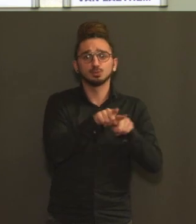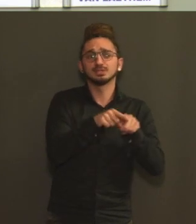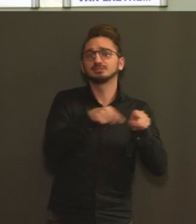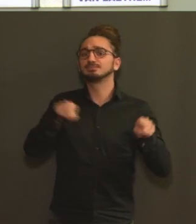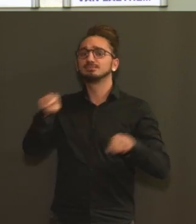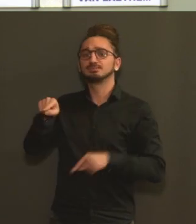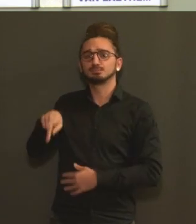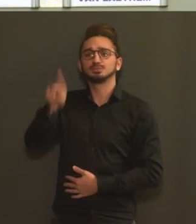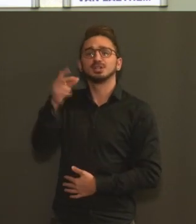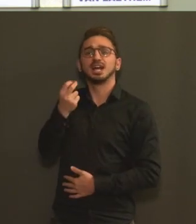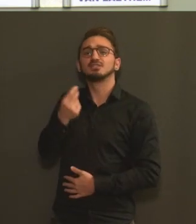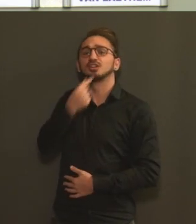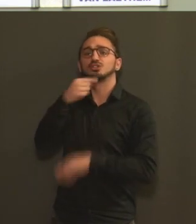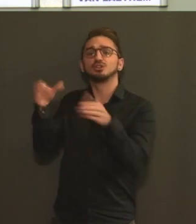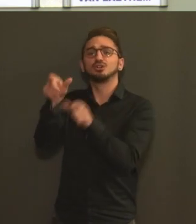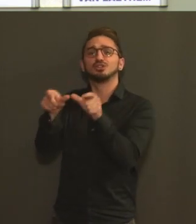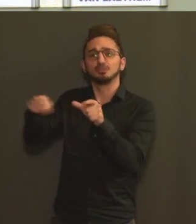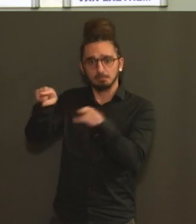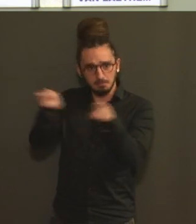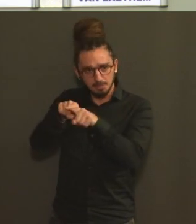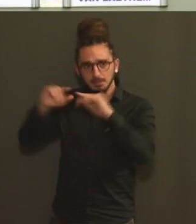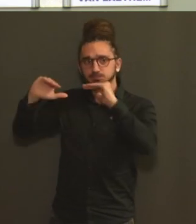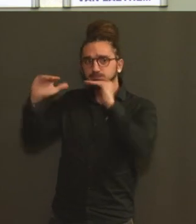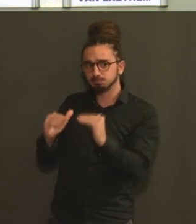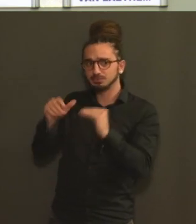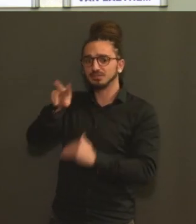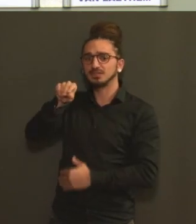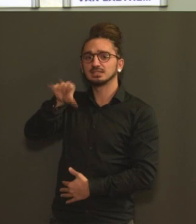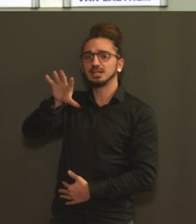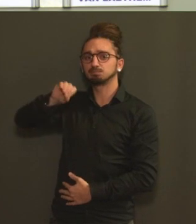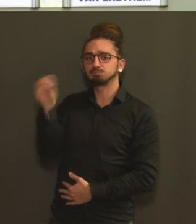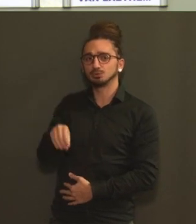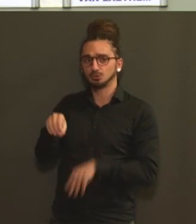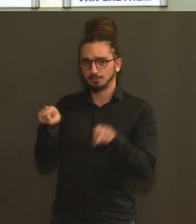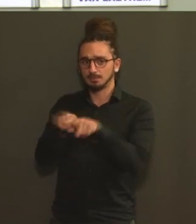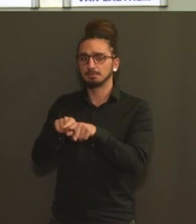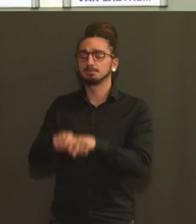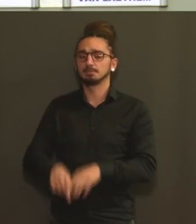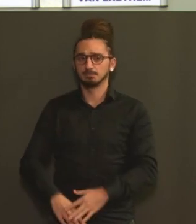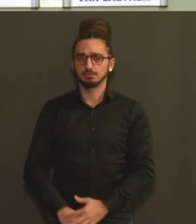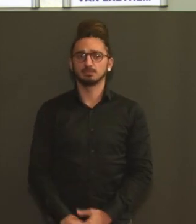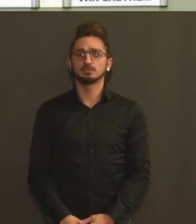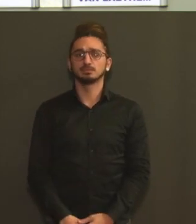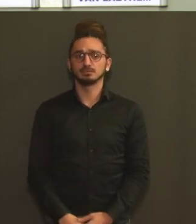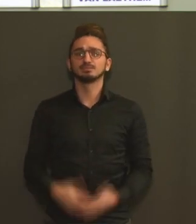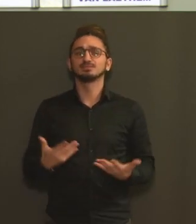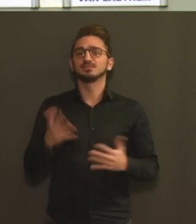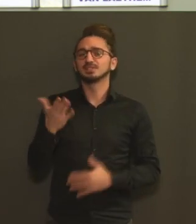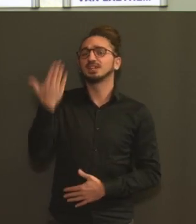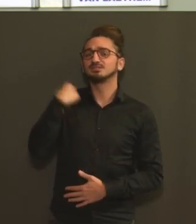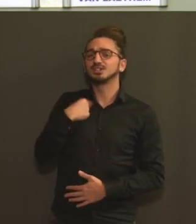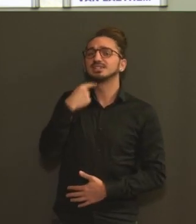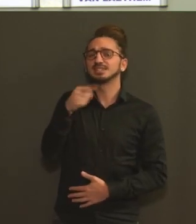25%. On l'a dit, ces diminutions sont observées sur l'entièreté du pays, allant de